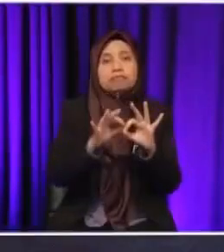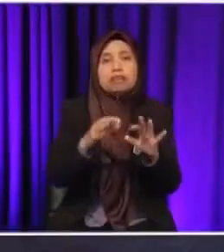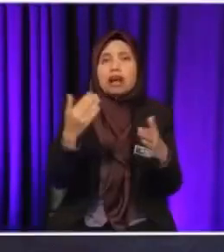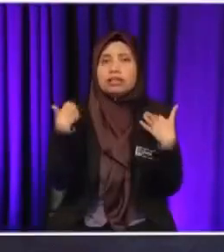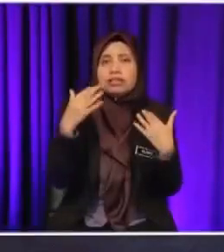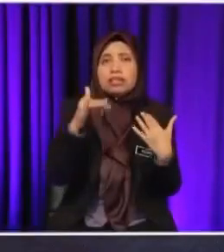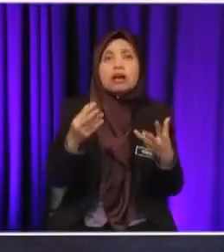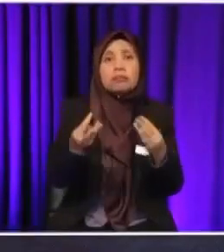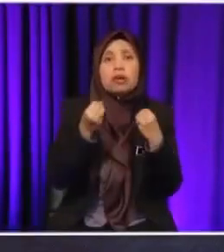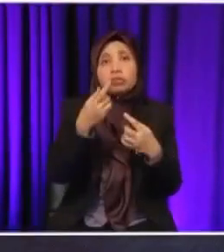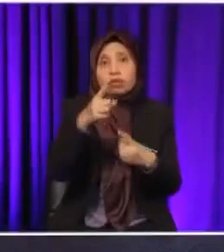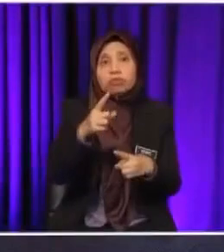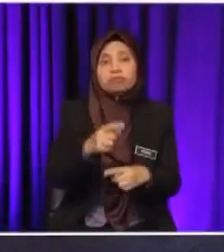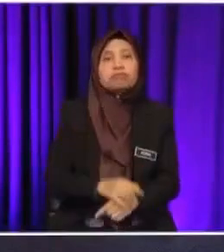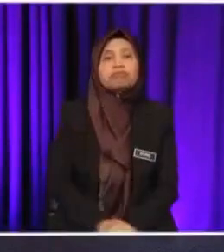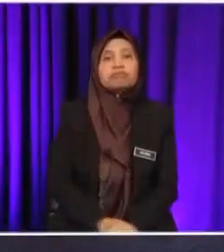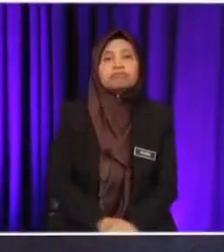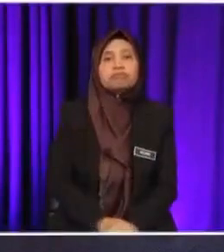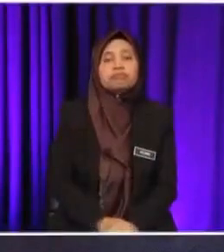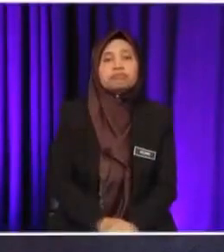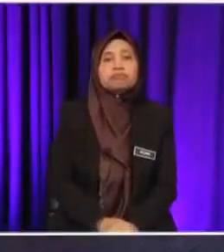cuba, silakan. Okey, silakan Nis.